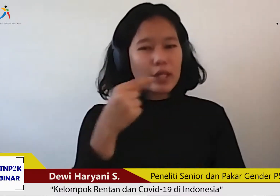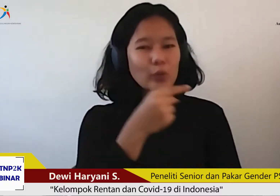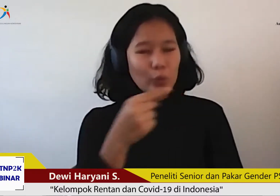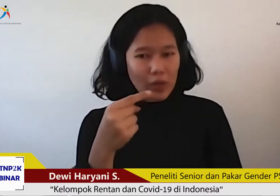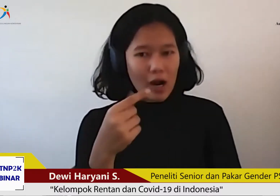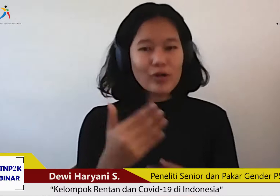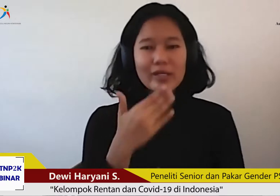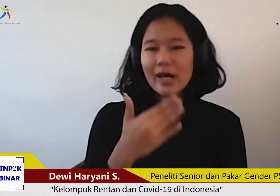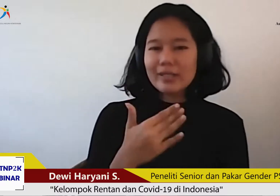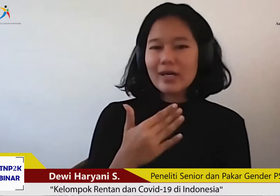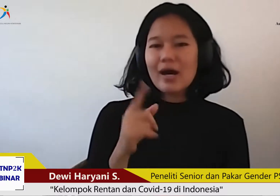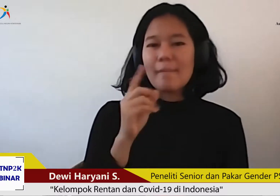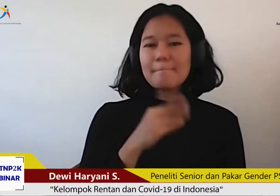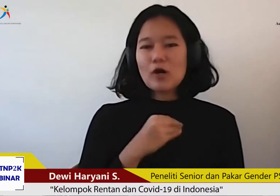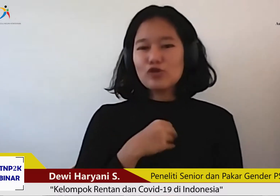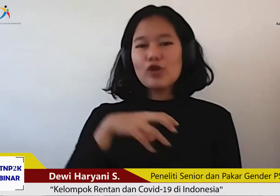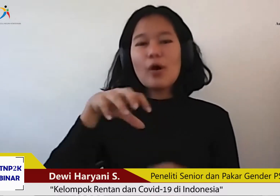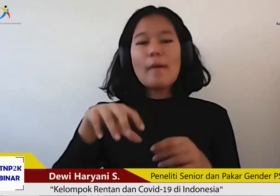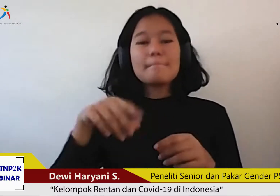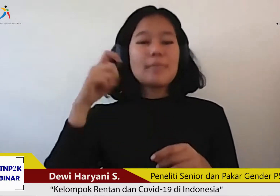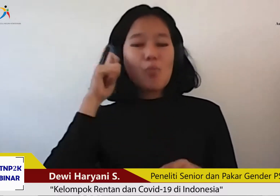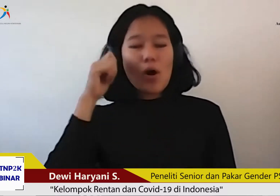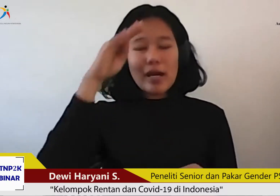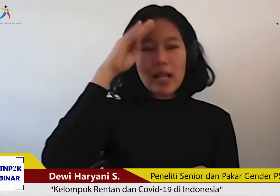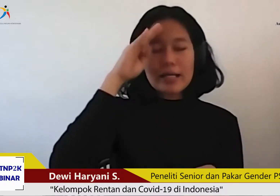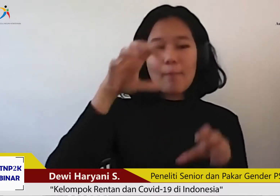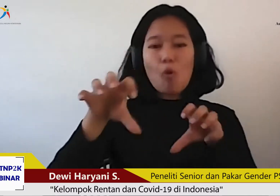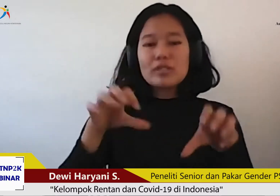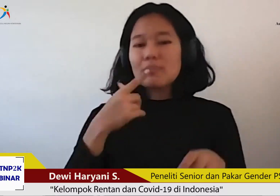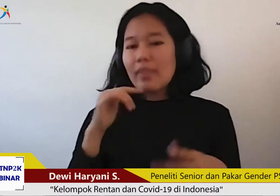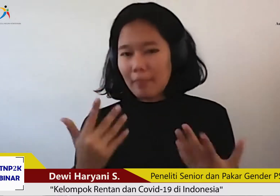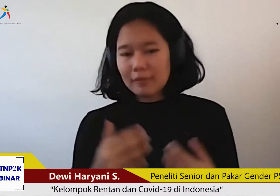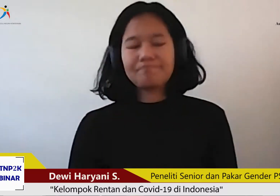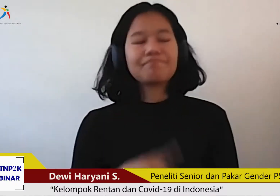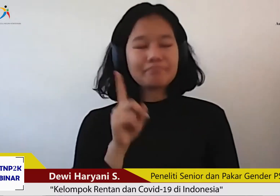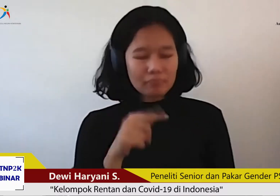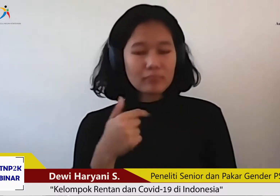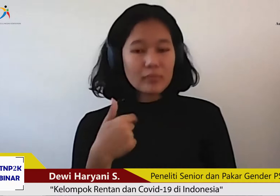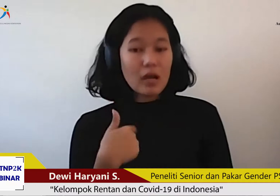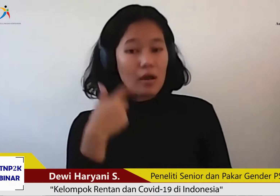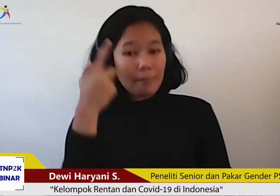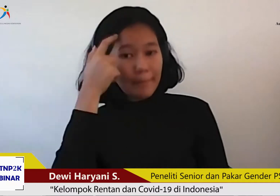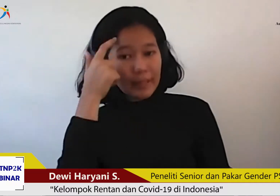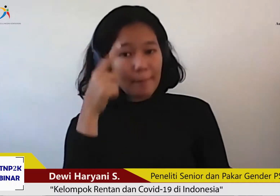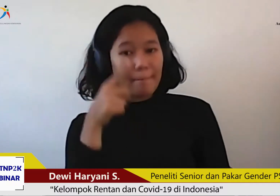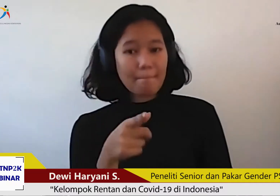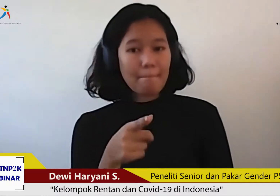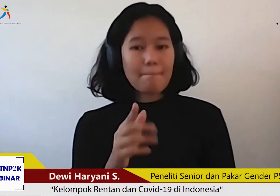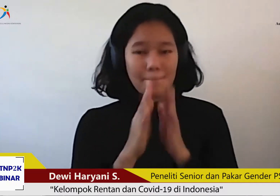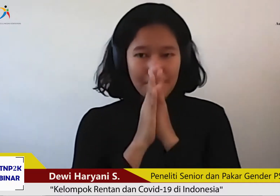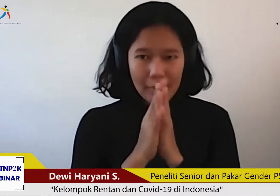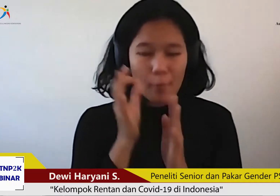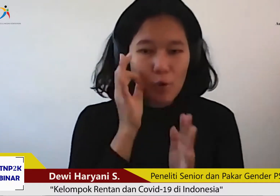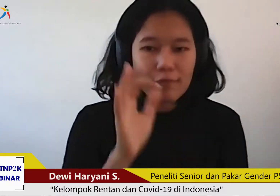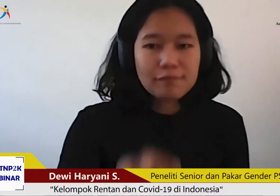penanya adalah bargaining position dengan laki-laki gitu. Kalau menurut saya, Nuun Sewu ya, mohon